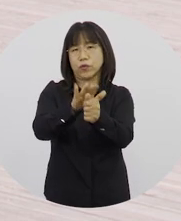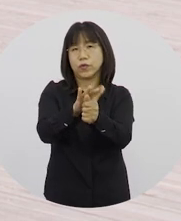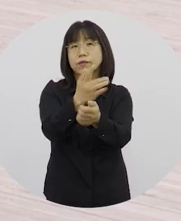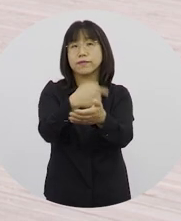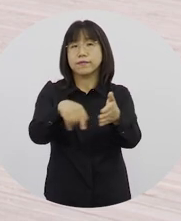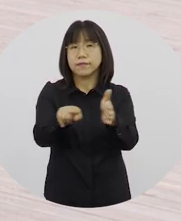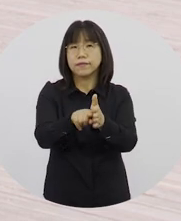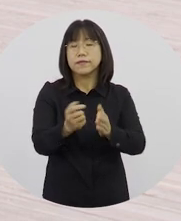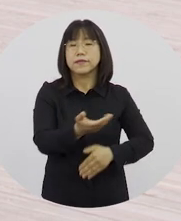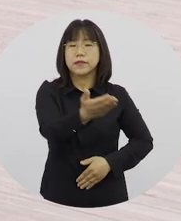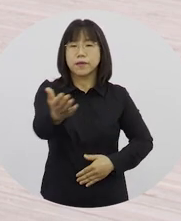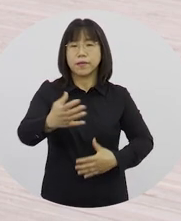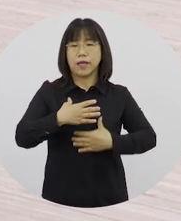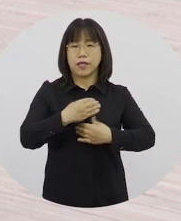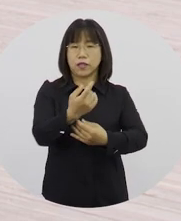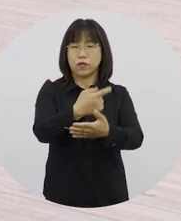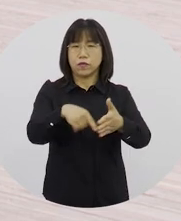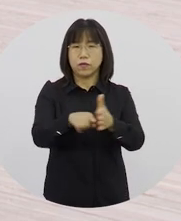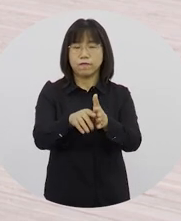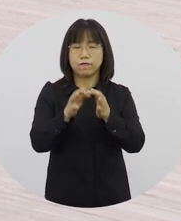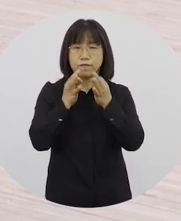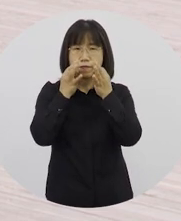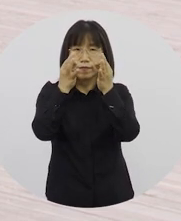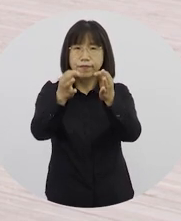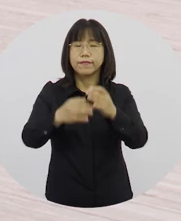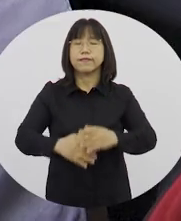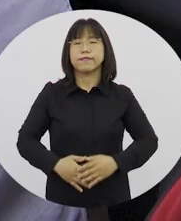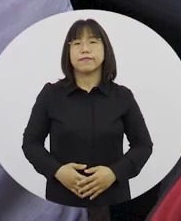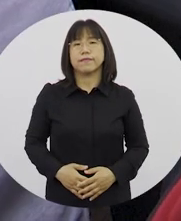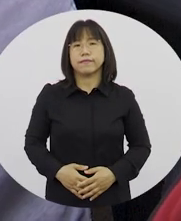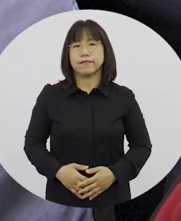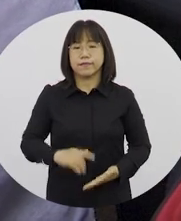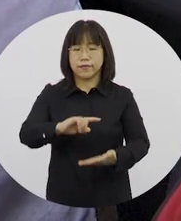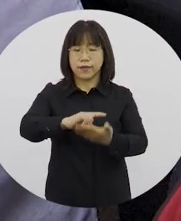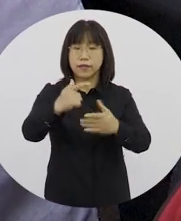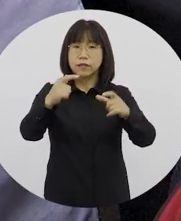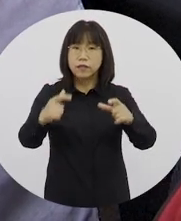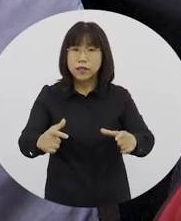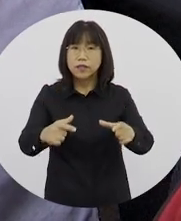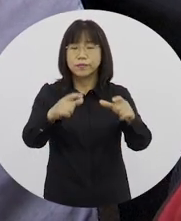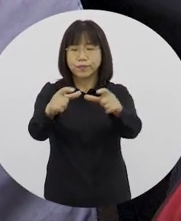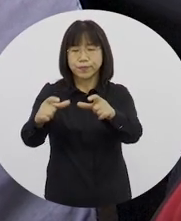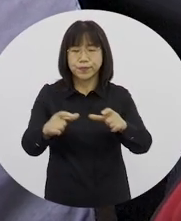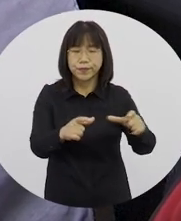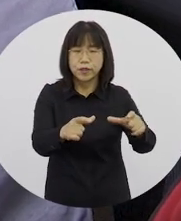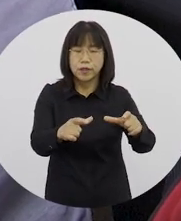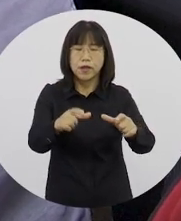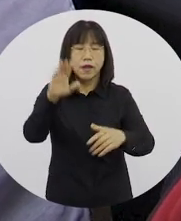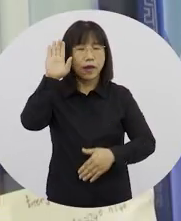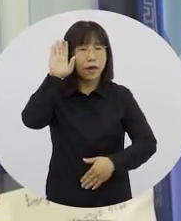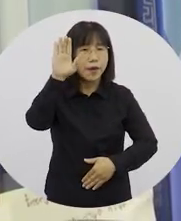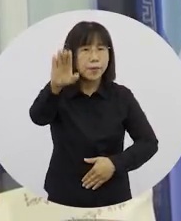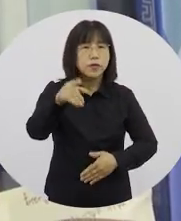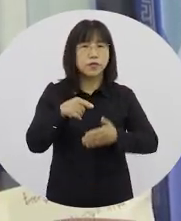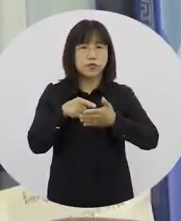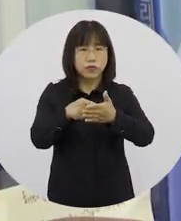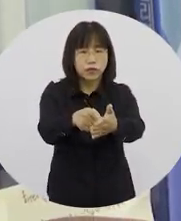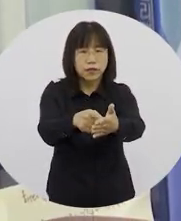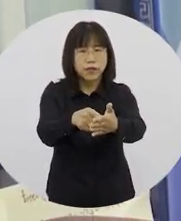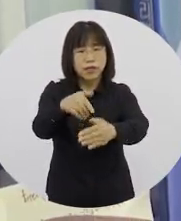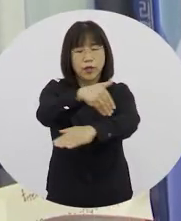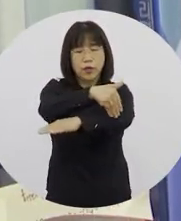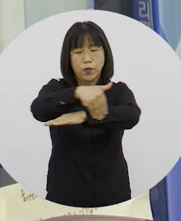통해 주민의 안전보호에 최선을 다하겠습니다. 한편 강서구는 부서별로 추진 계획 및 안전